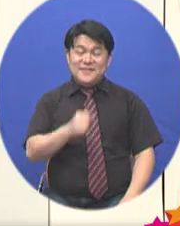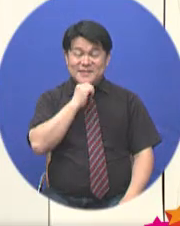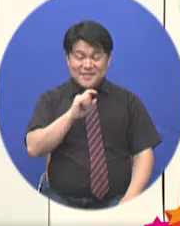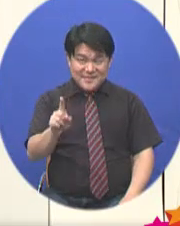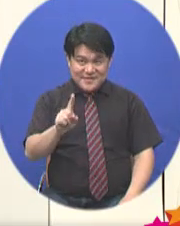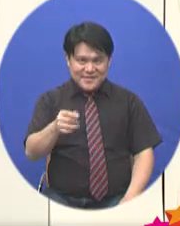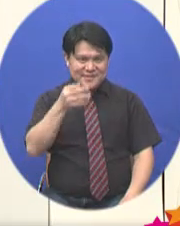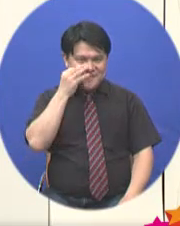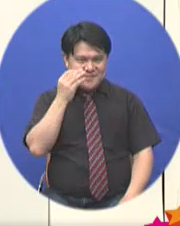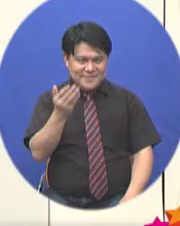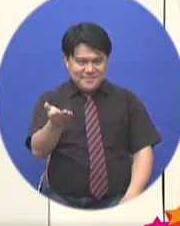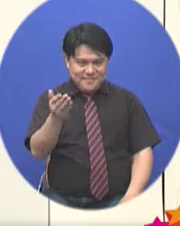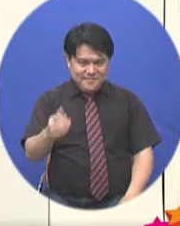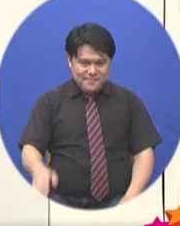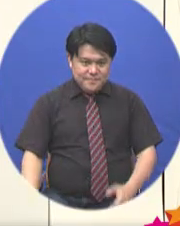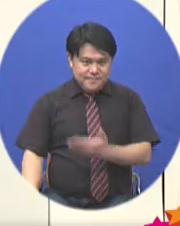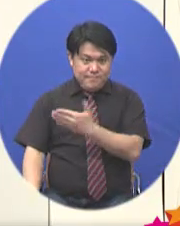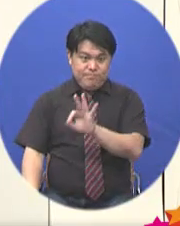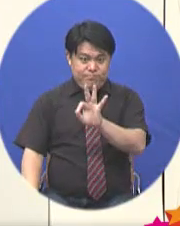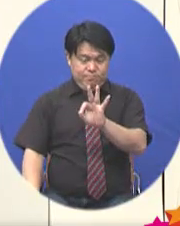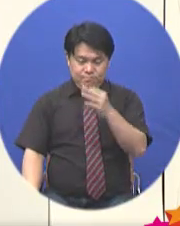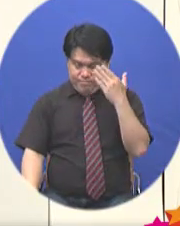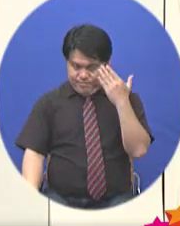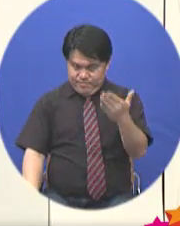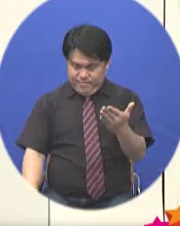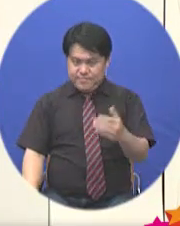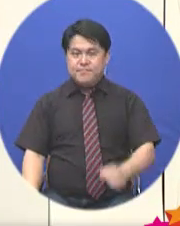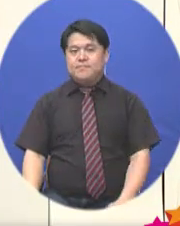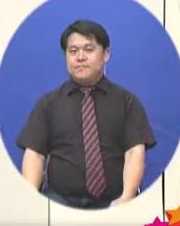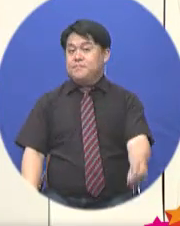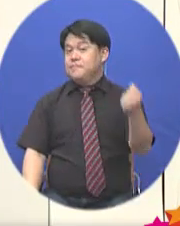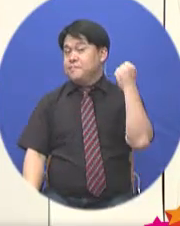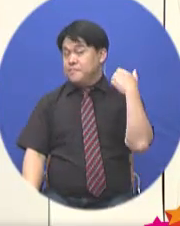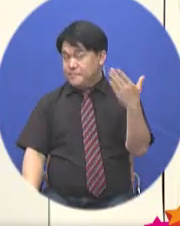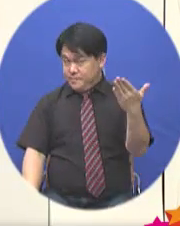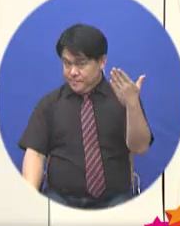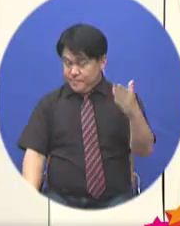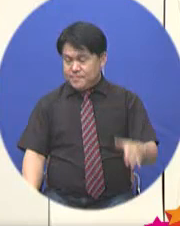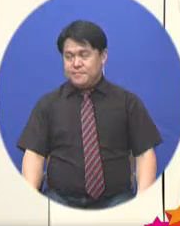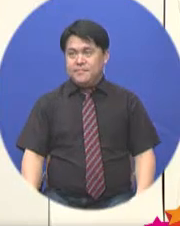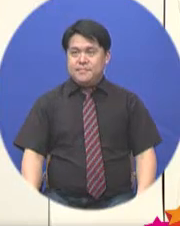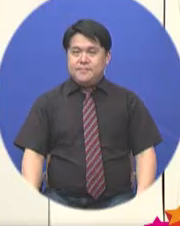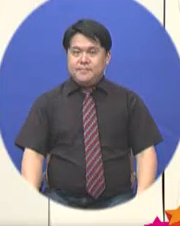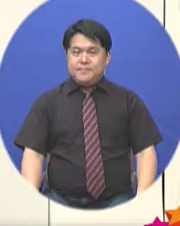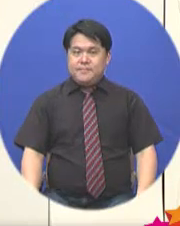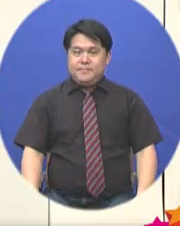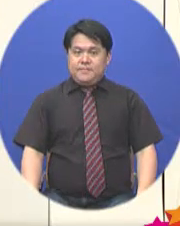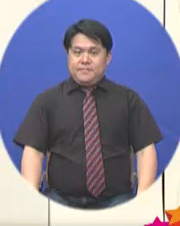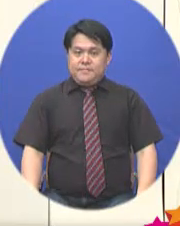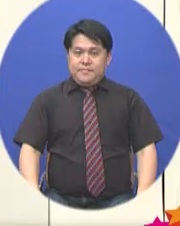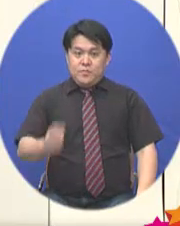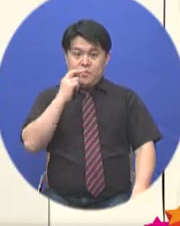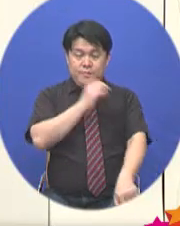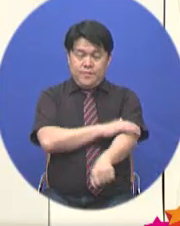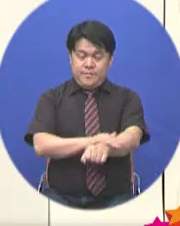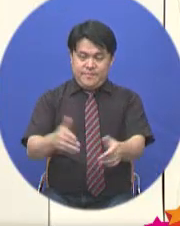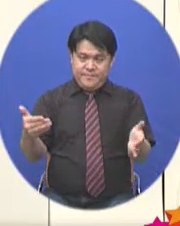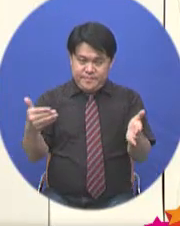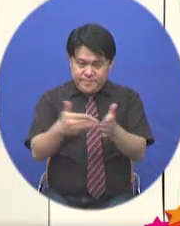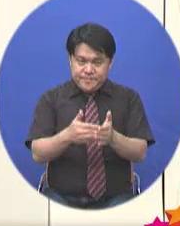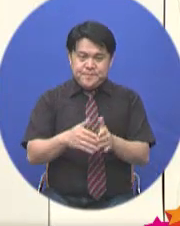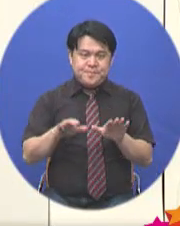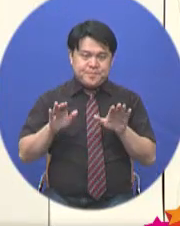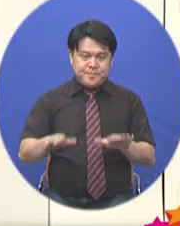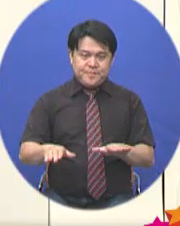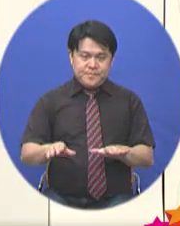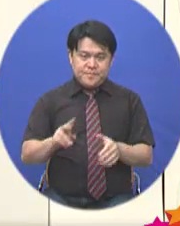점수입니다. 점수요. 네. 9점, 10점, 9점, 보너스 9점. 잘하셨습니다. 네.